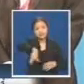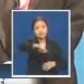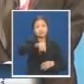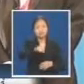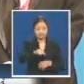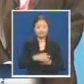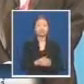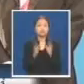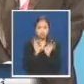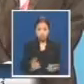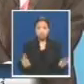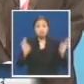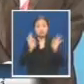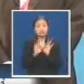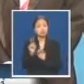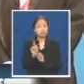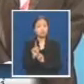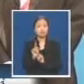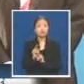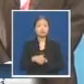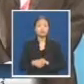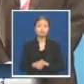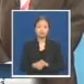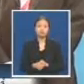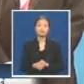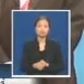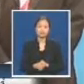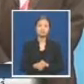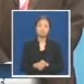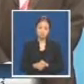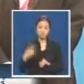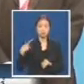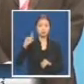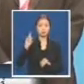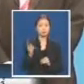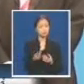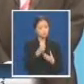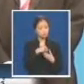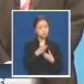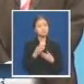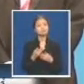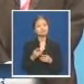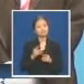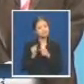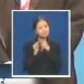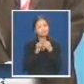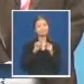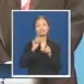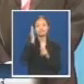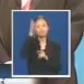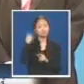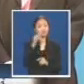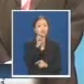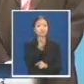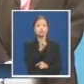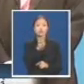ญก็คือผลพลอยได้ที่เกิดขึ้นในอีกหลายๆด้านเพราะระบบสวัสดิการ